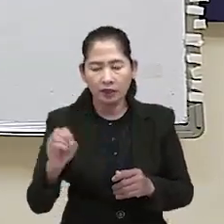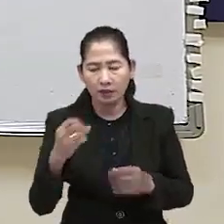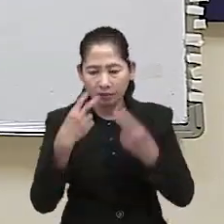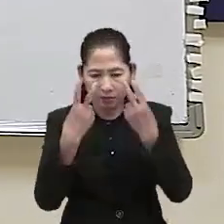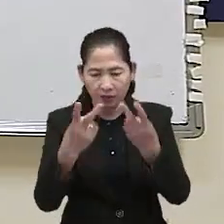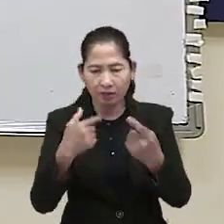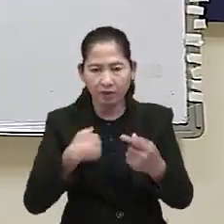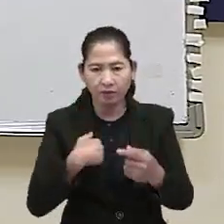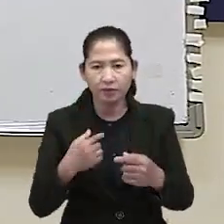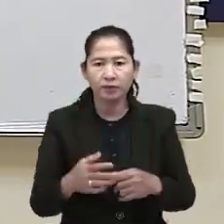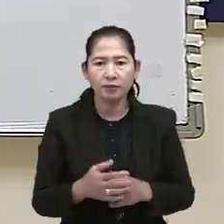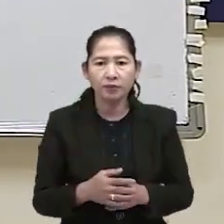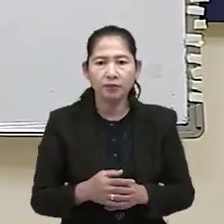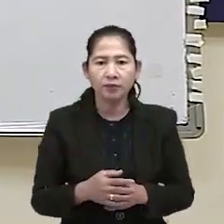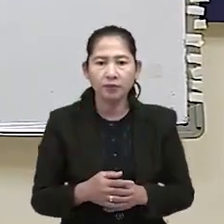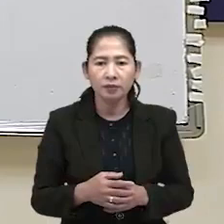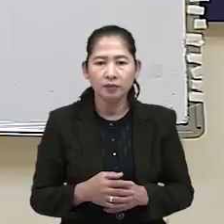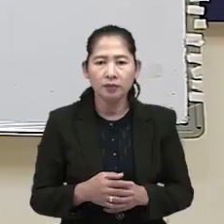អ្នកគ្រូបាន